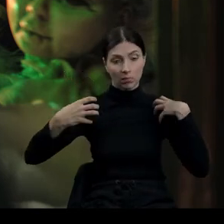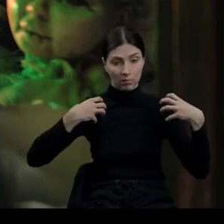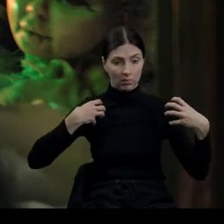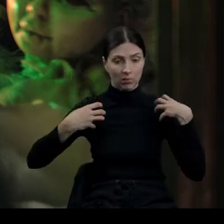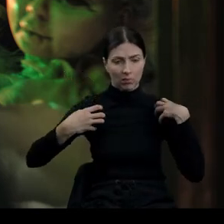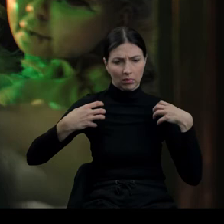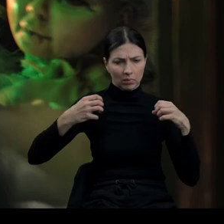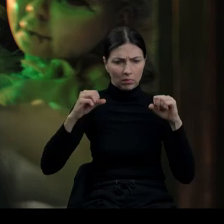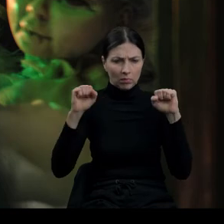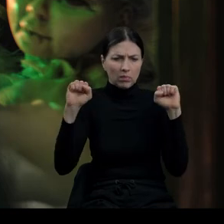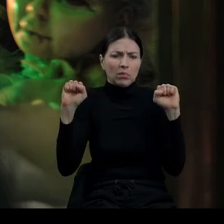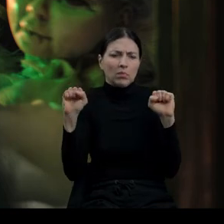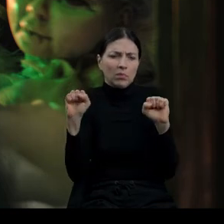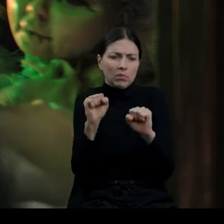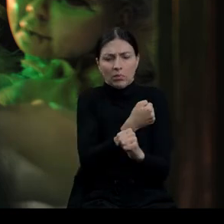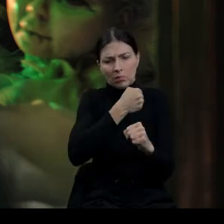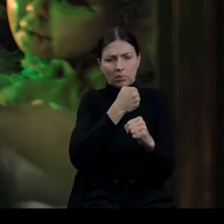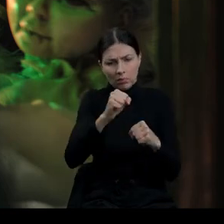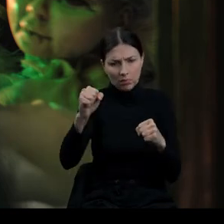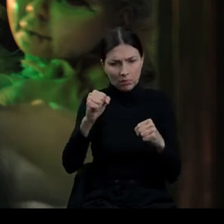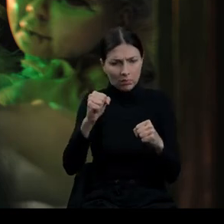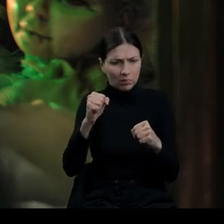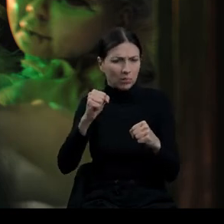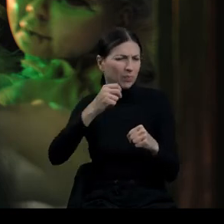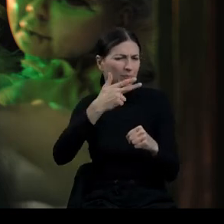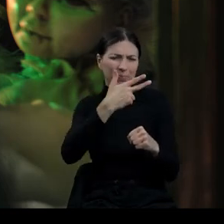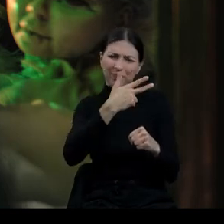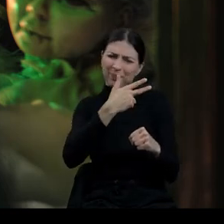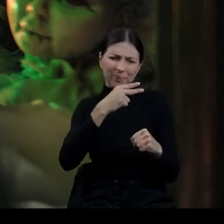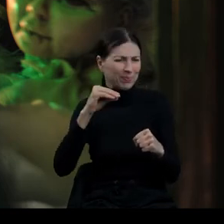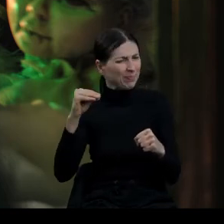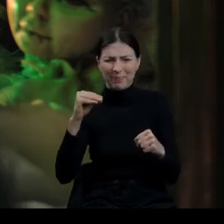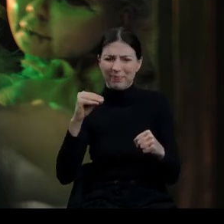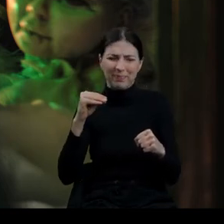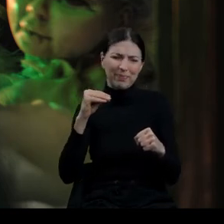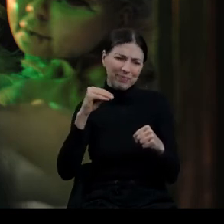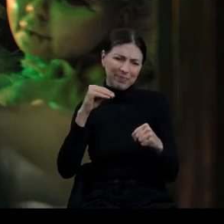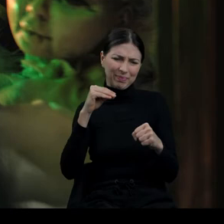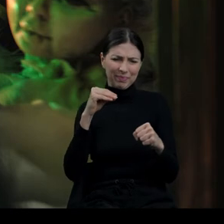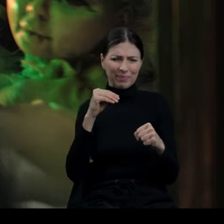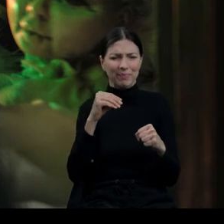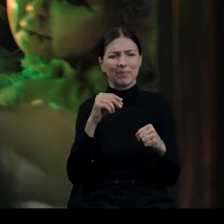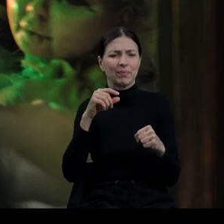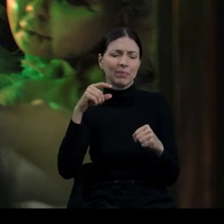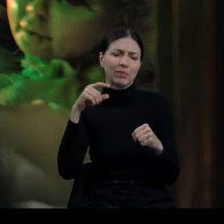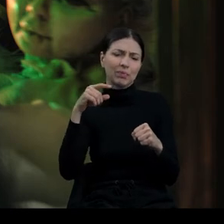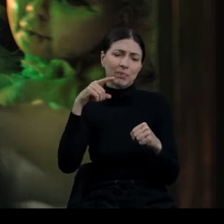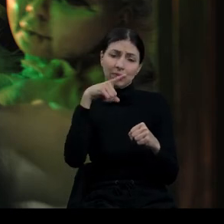coś z siebie wydobył, coś, nie wiem, wygłupił się, albo żeby nie był aż taki ważny.